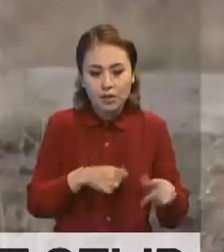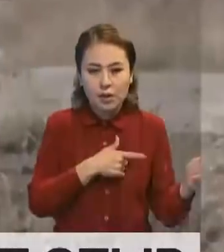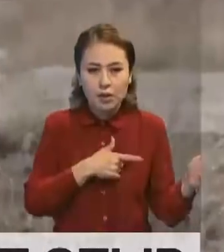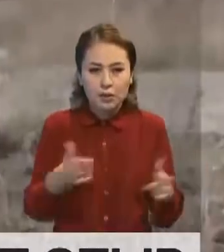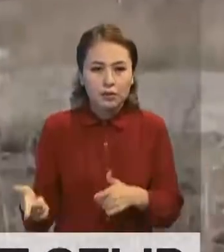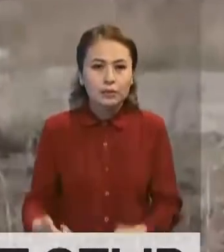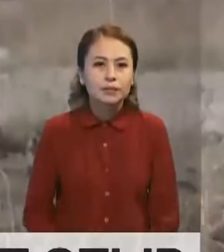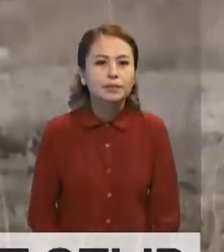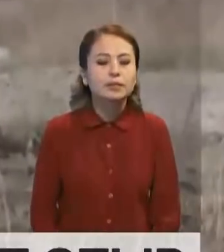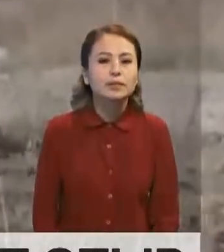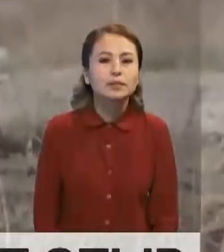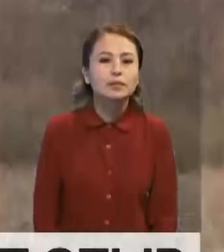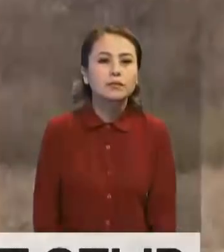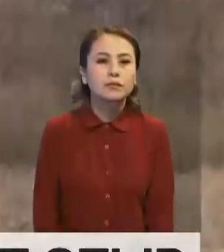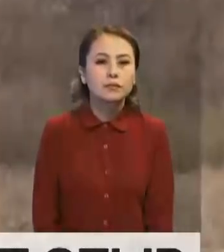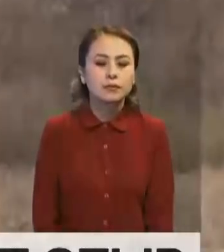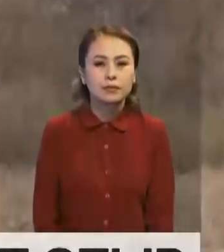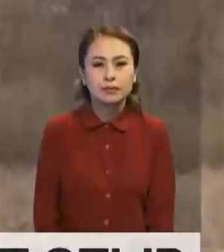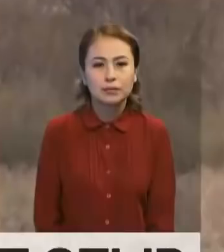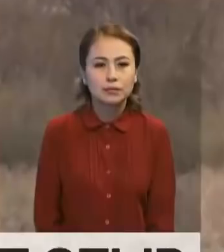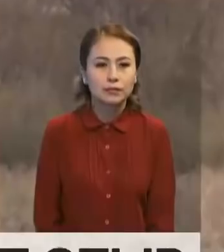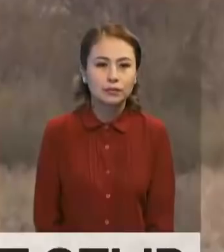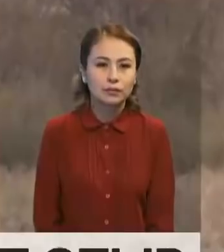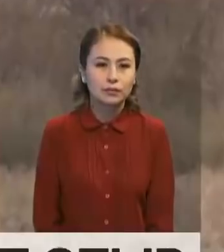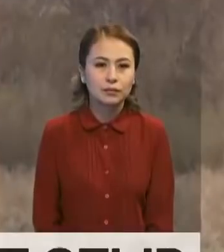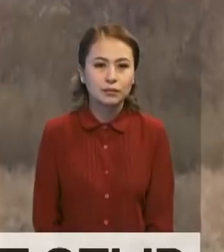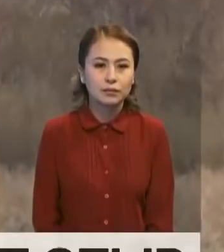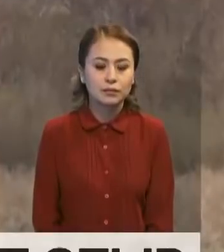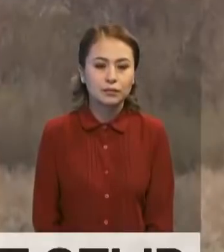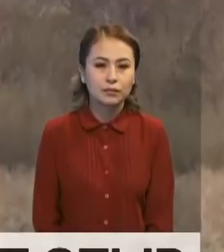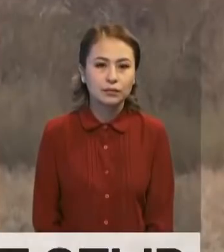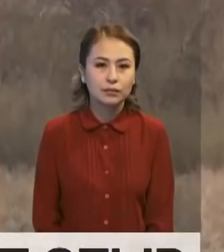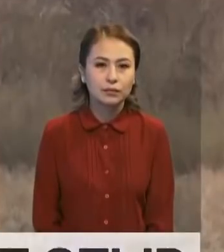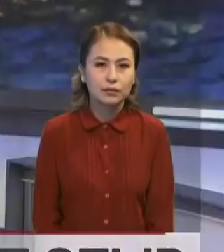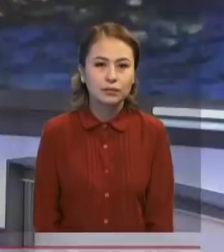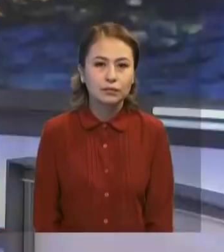Солтүстік Қазақстан облысынан Самат Қайырденұлы, Төлеген Иманов, хабар 24.